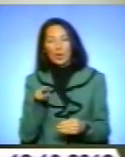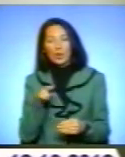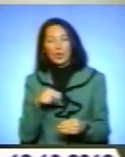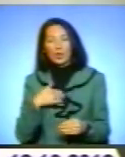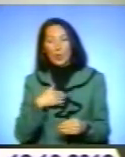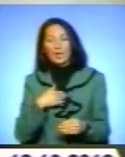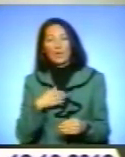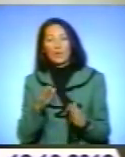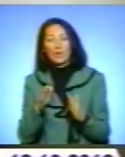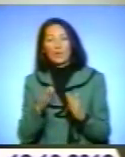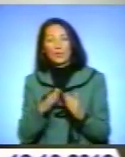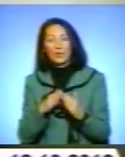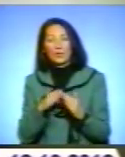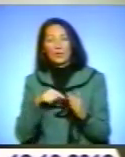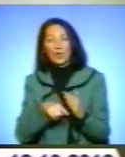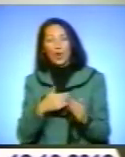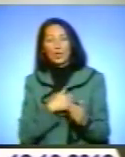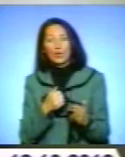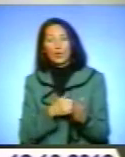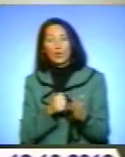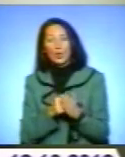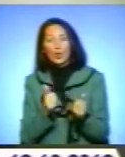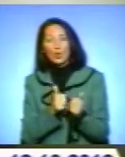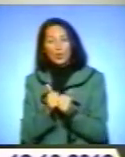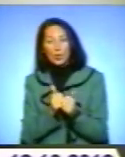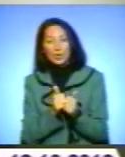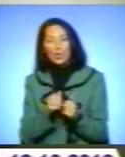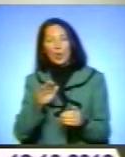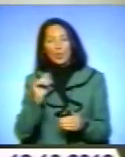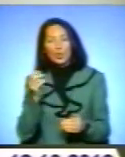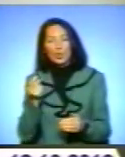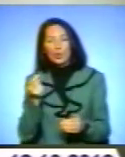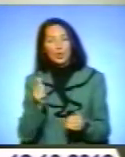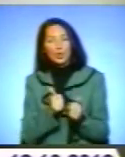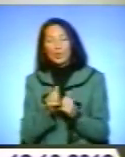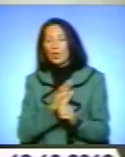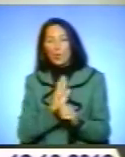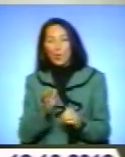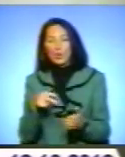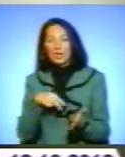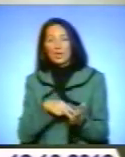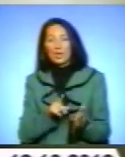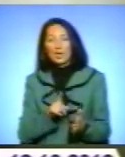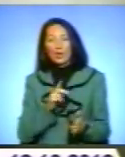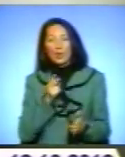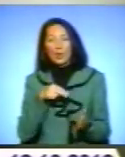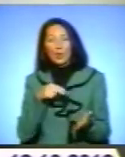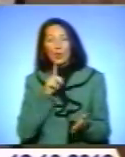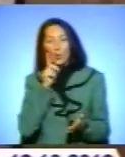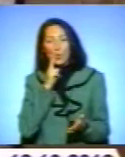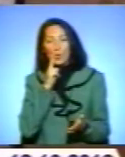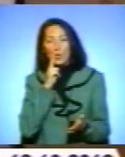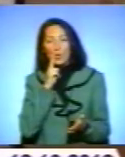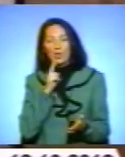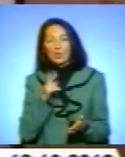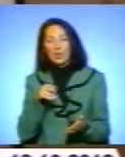двір, я хотів зайти до сусіда позичити гроші, сусіда не вказалося. Стали в бібліотеку стояти курити. Олег взяв кирпича,